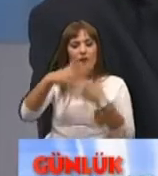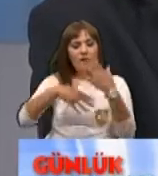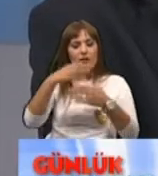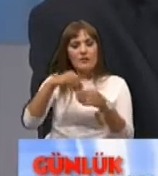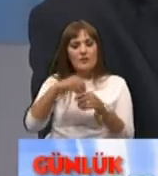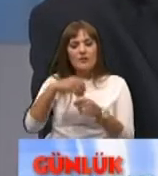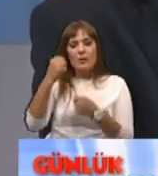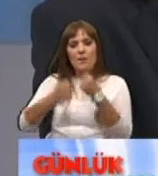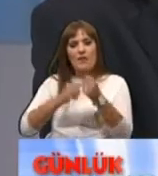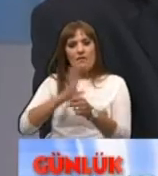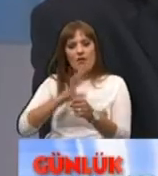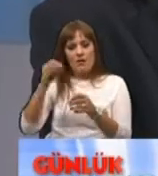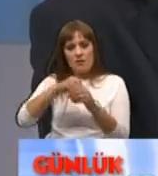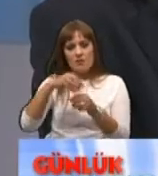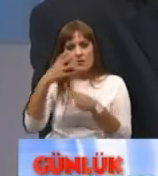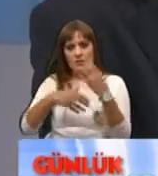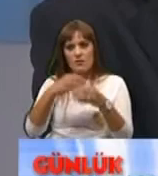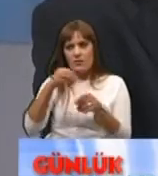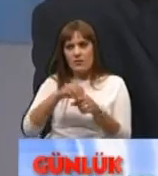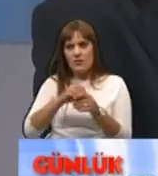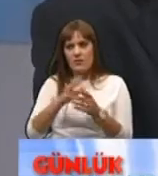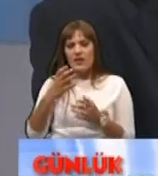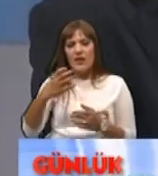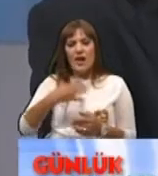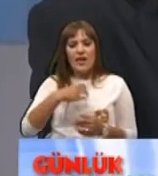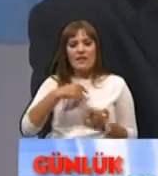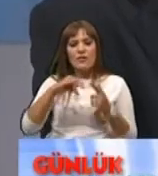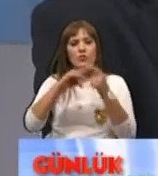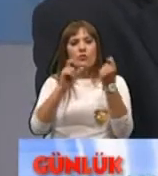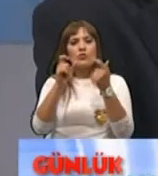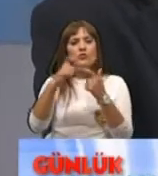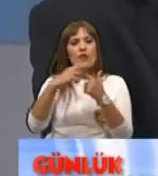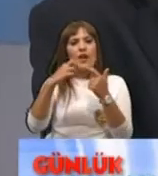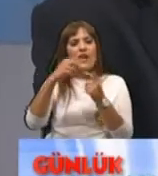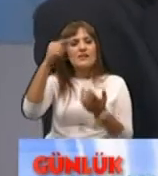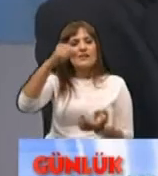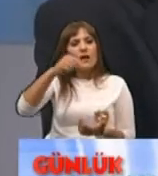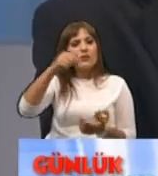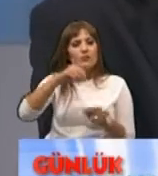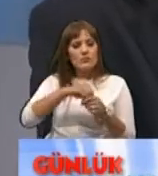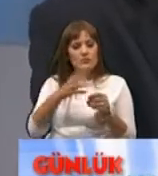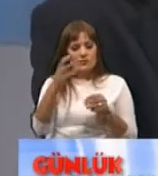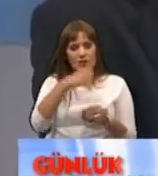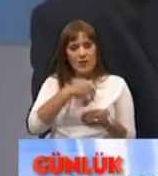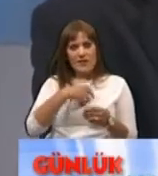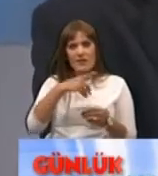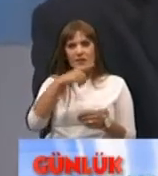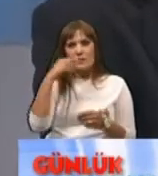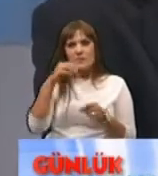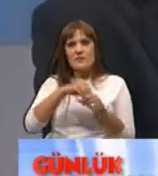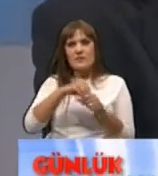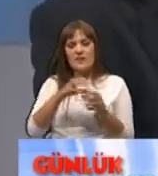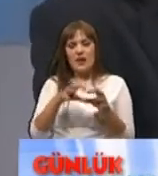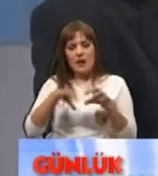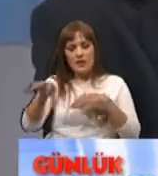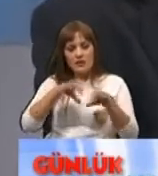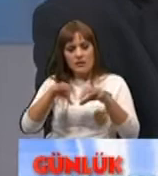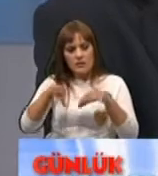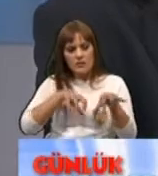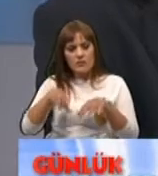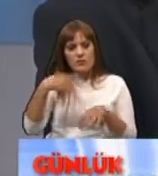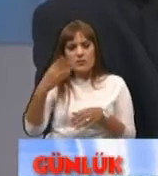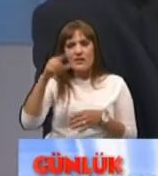öyle cihazlarda. Trombosit kendi kanı, evet, kendi serumu yani kırmızı küreleri ayrıldıktan sonra